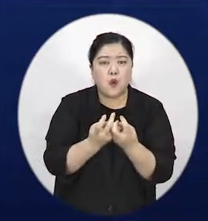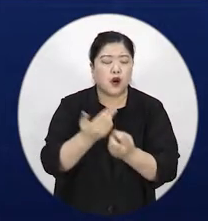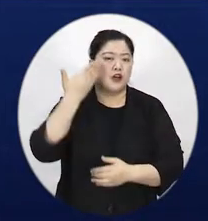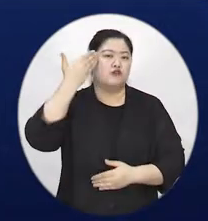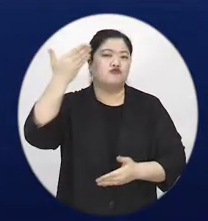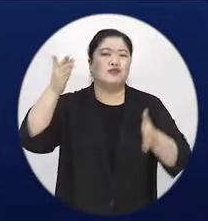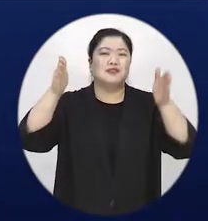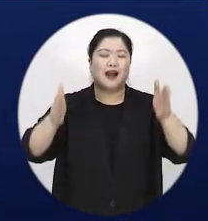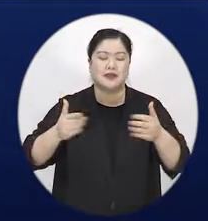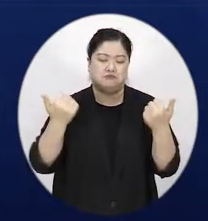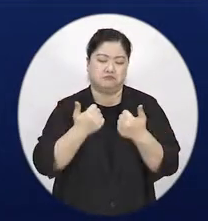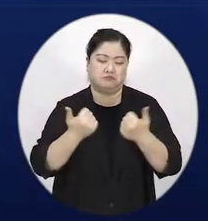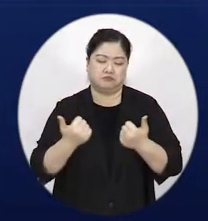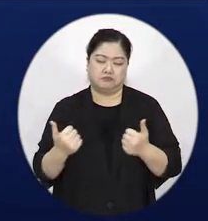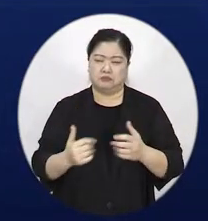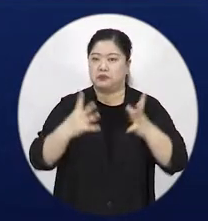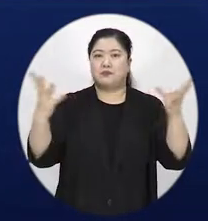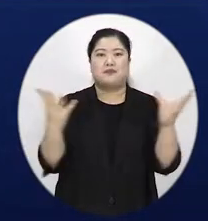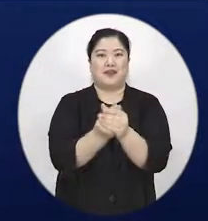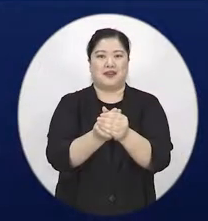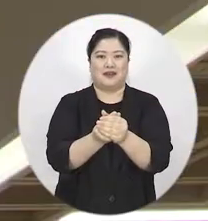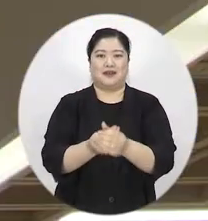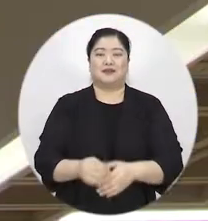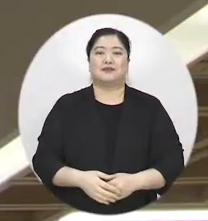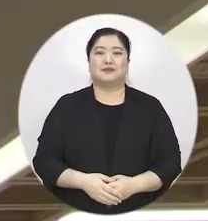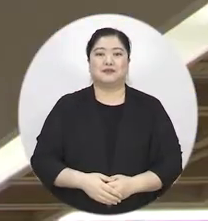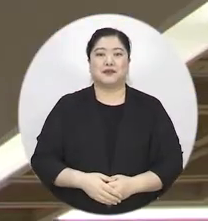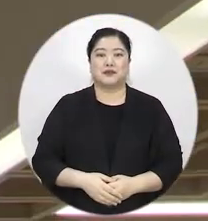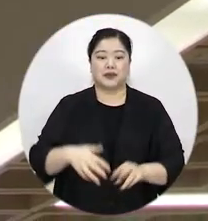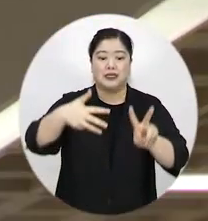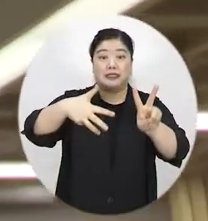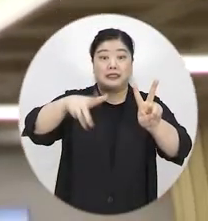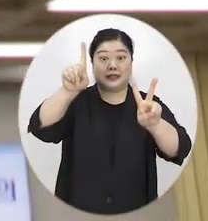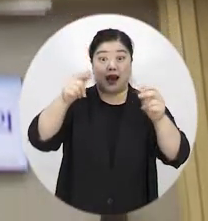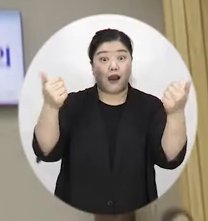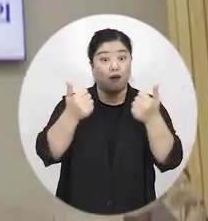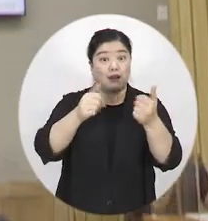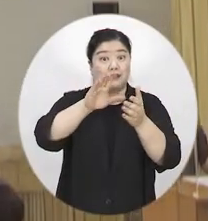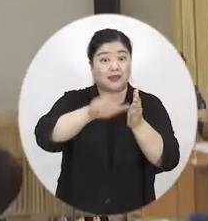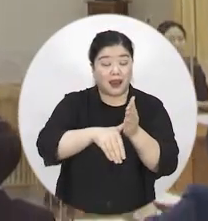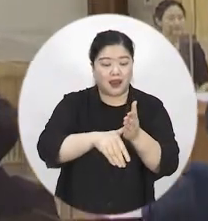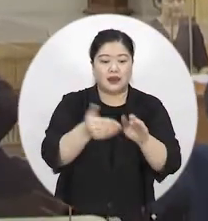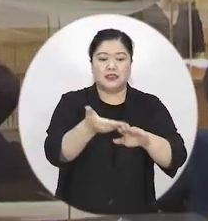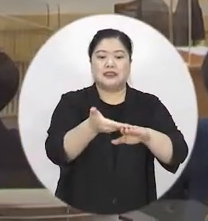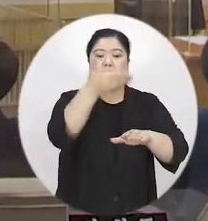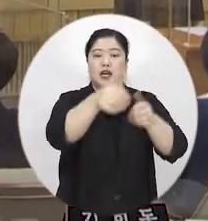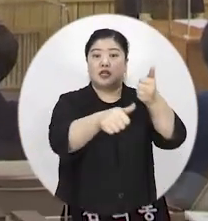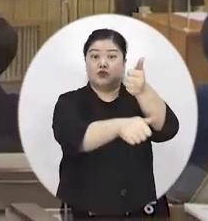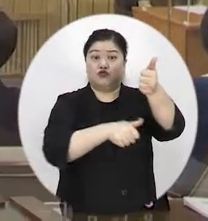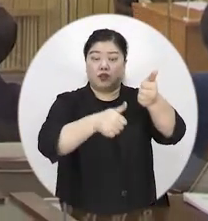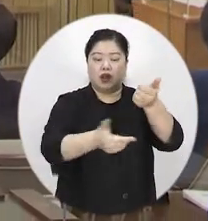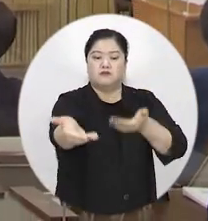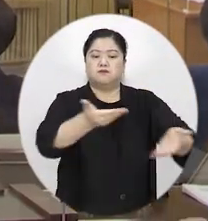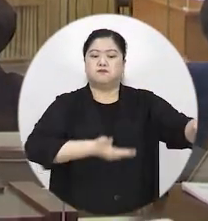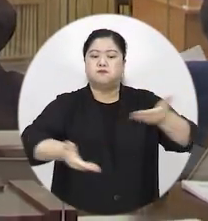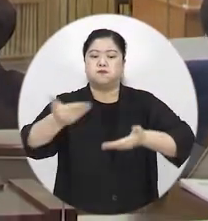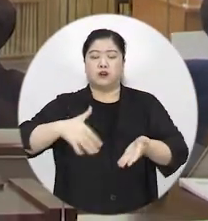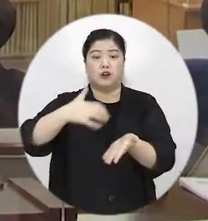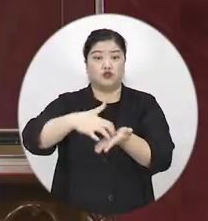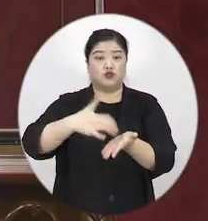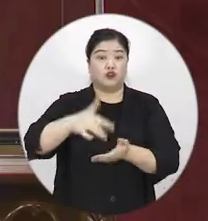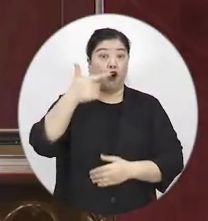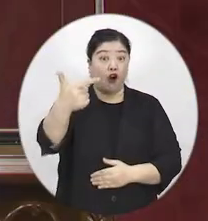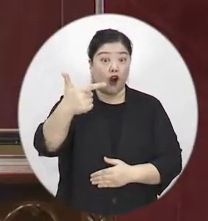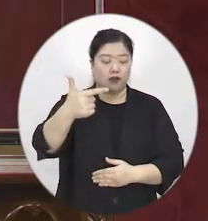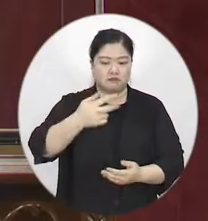9일간의 일정을 마무리했습니다 이날 열린 2차 본회의 에서는 각 상임위원회에서 상정된 6권의